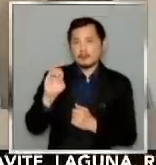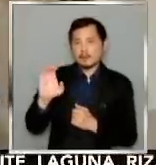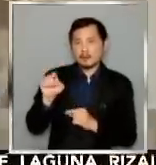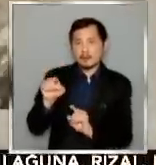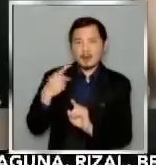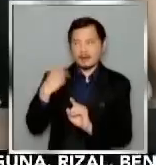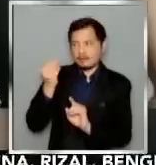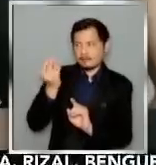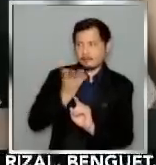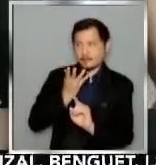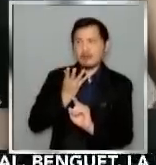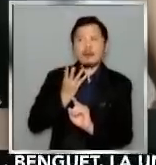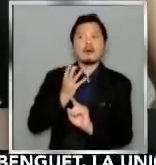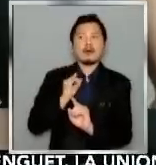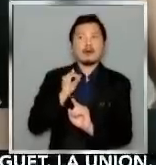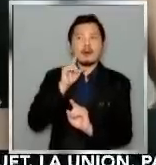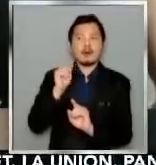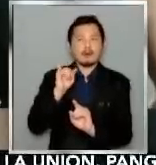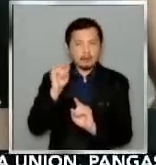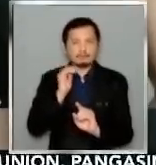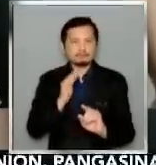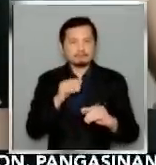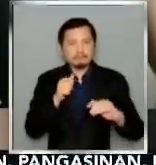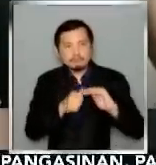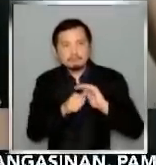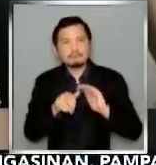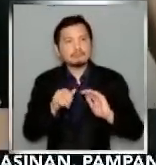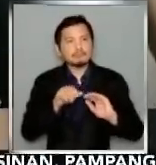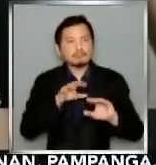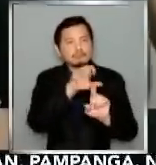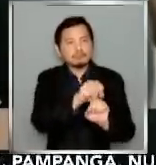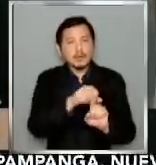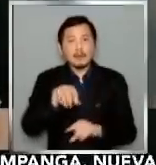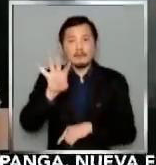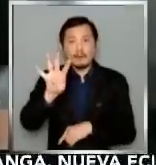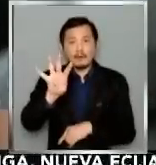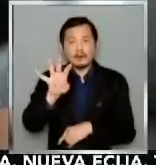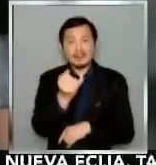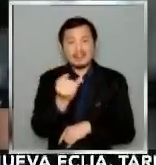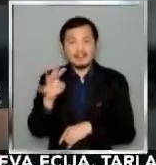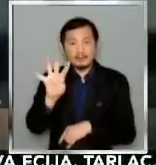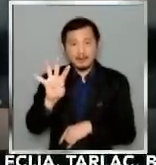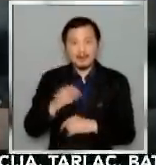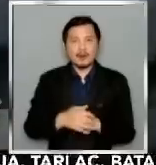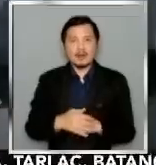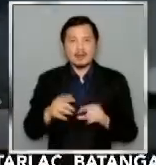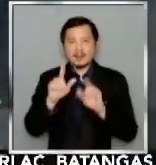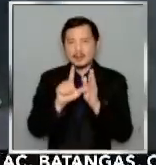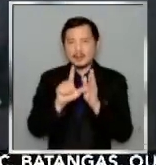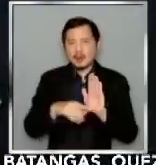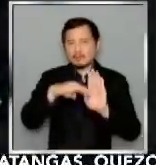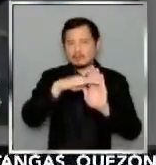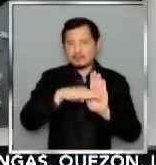illegal na operasyon. Apat na Chinese nationals ang inaresto na naharap sa reklamong unlawful manufacture and possession of BIR